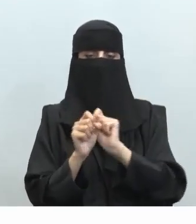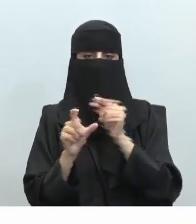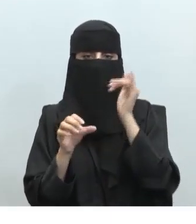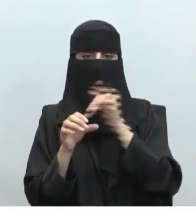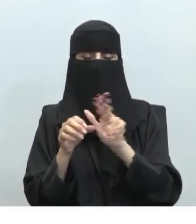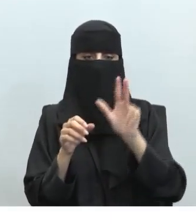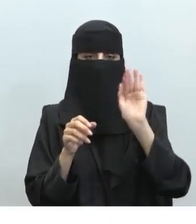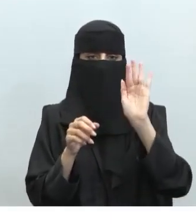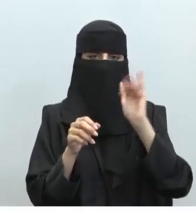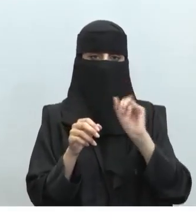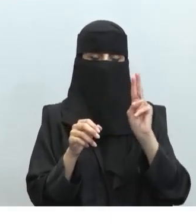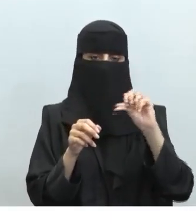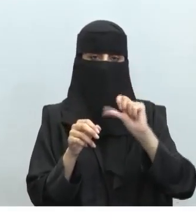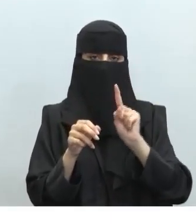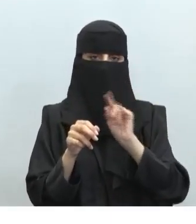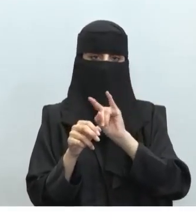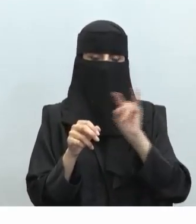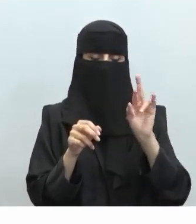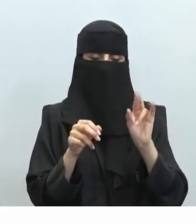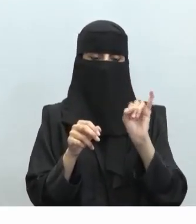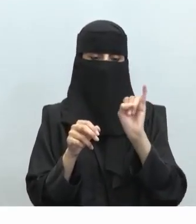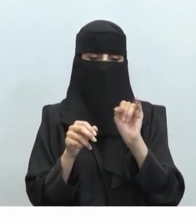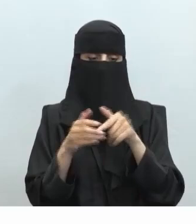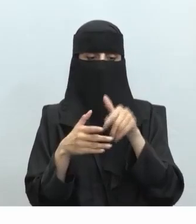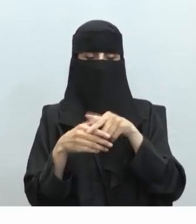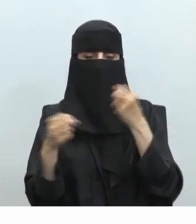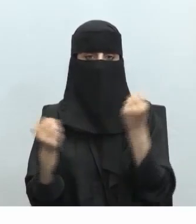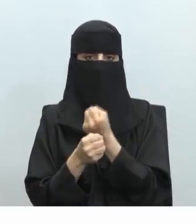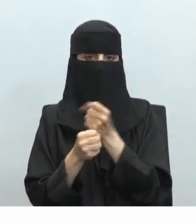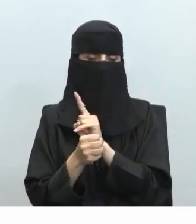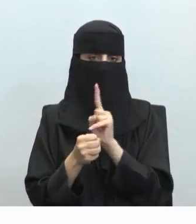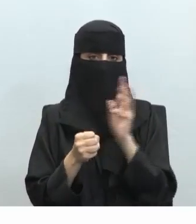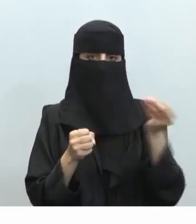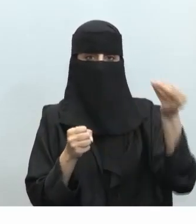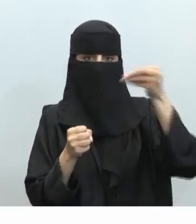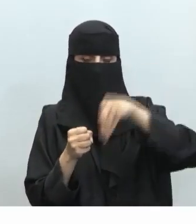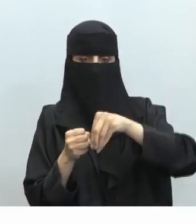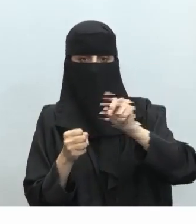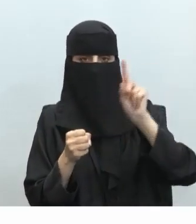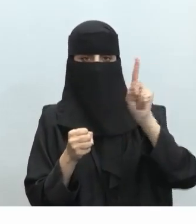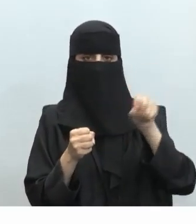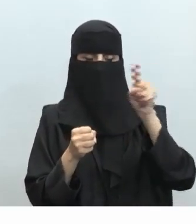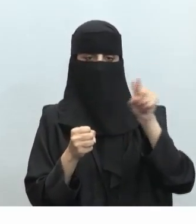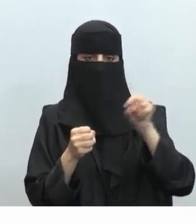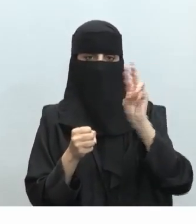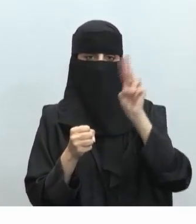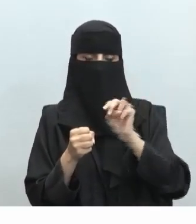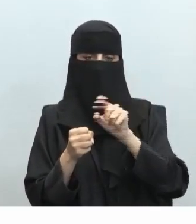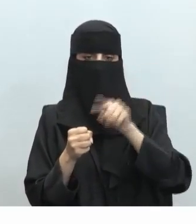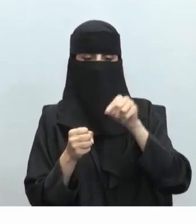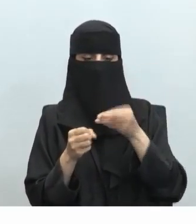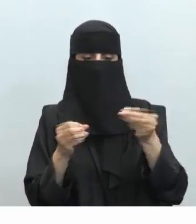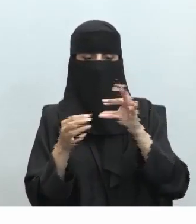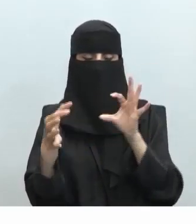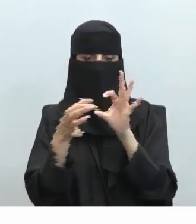بالار ار ان اي ار ان اي يكون غير نشط ولكن بوجود الام ار ان اي سوف ترتبط هذه المادتين مع بعضها البعض مثل ما يظهر